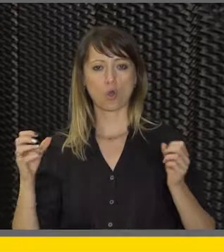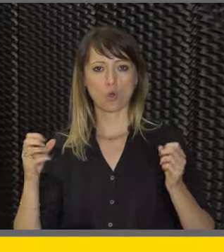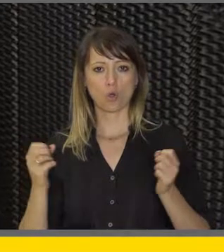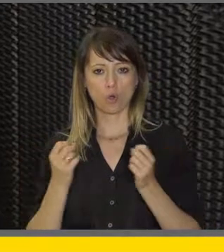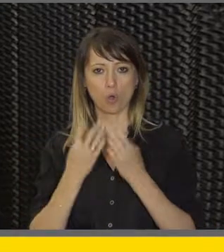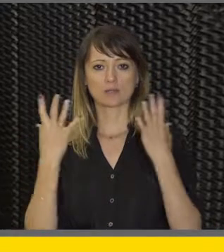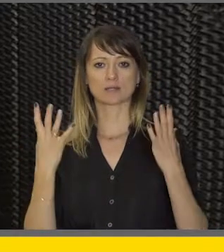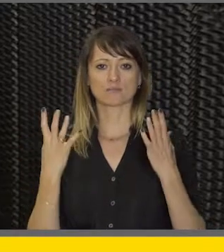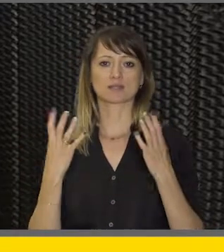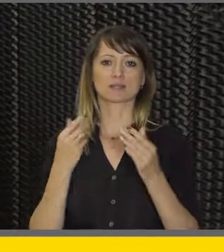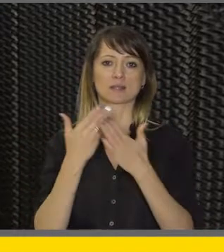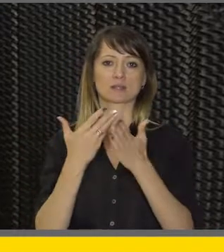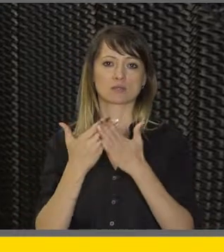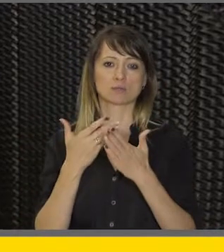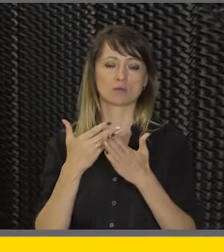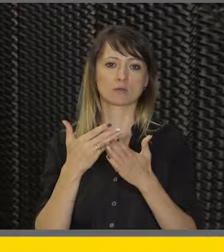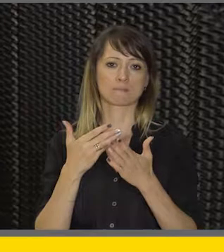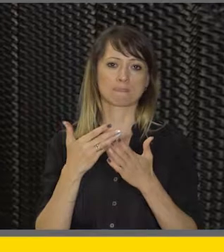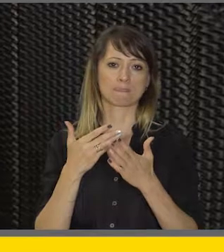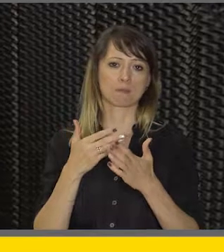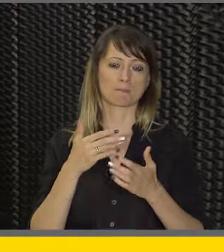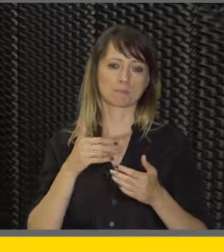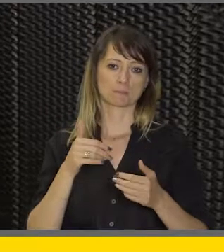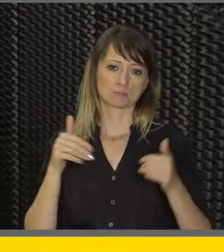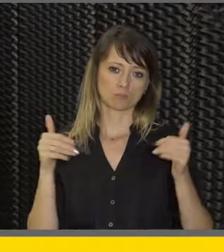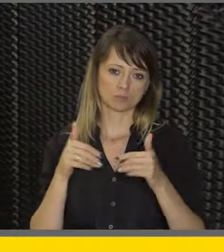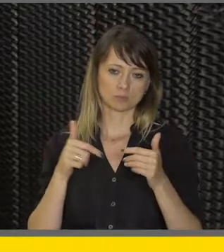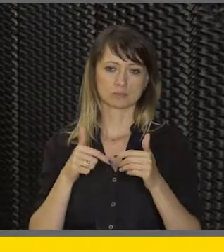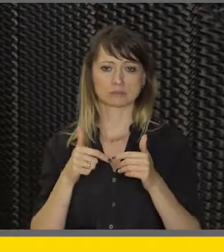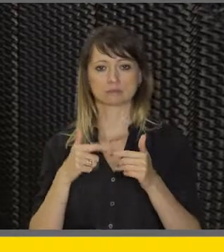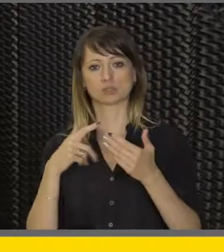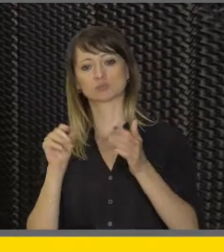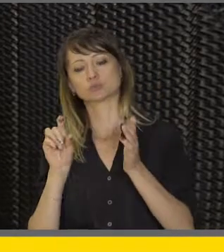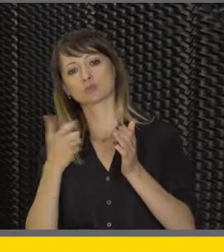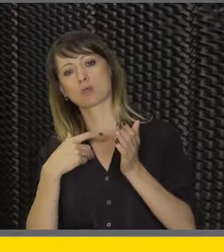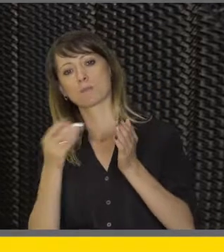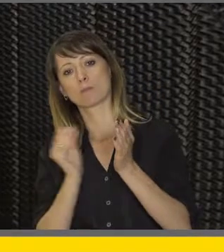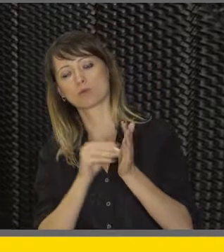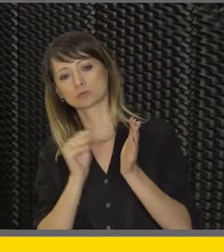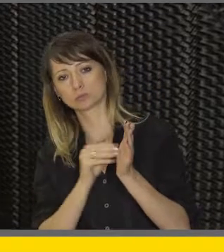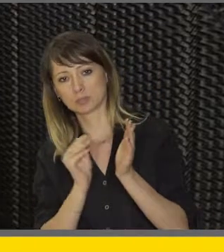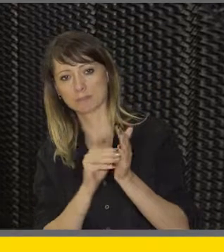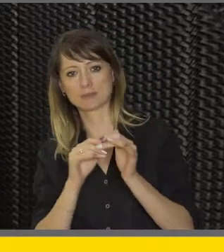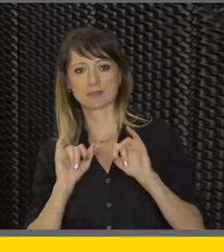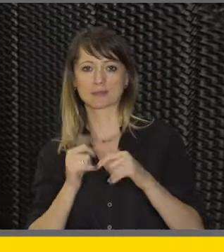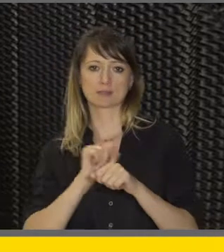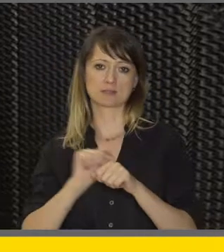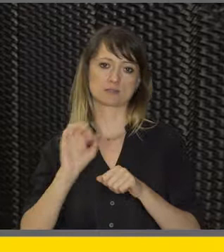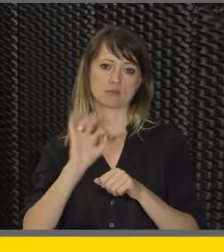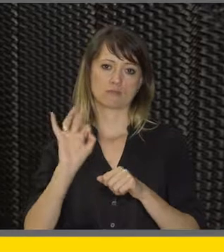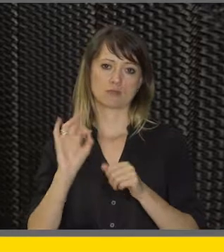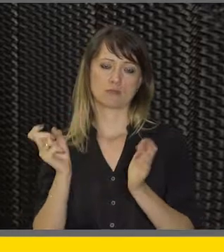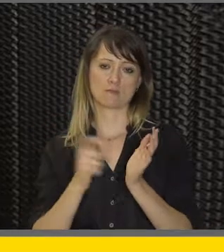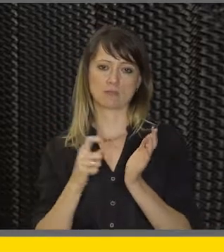z przedsiębiorcą, żeby stwierdzić, czego on potrzebuje, do czego on, jakie są jego wymagania.